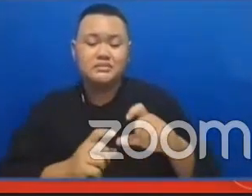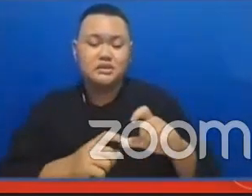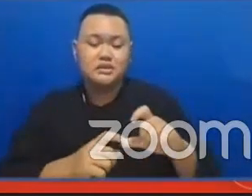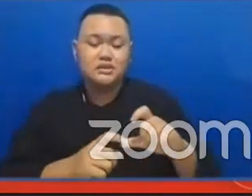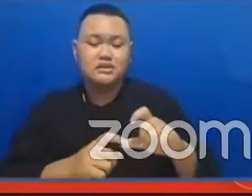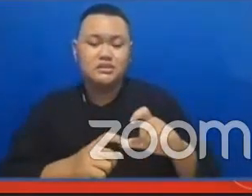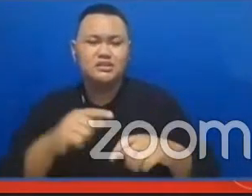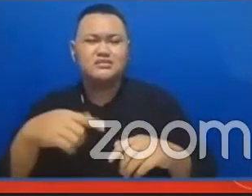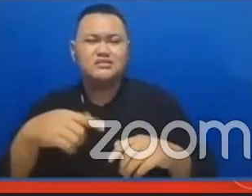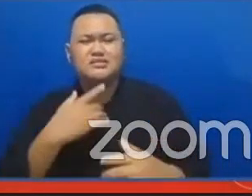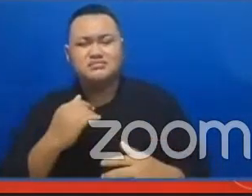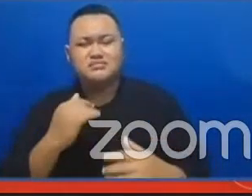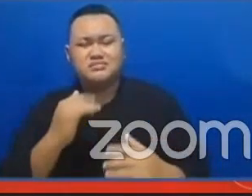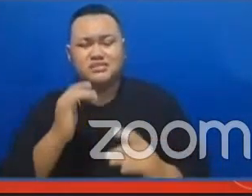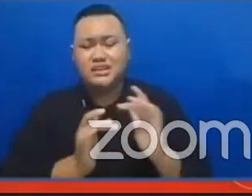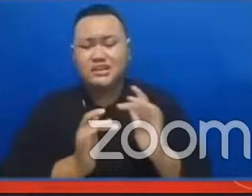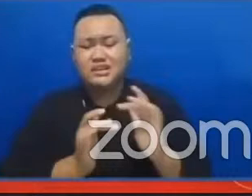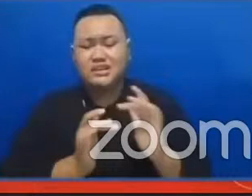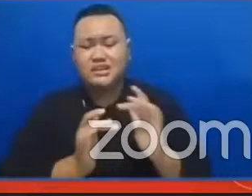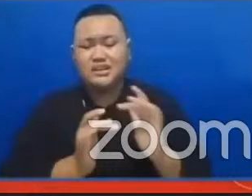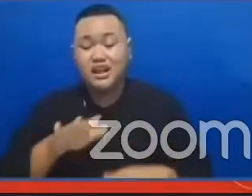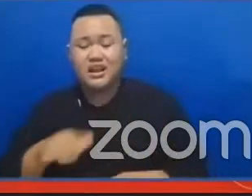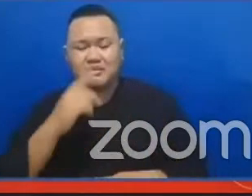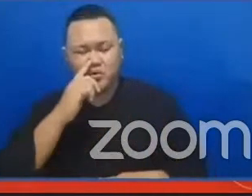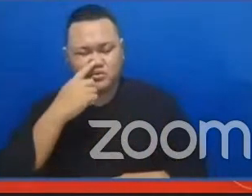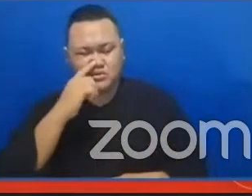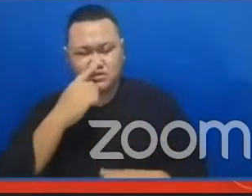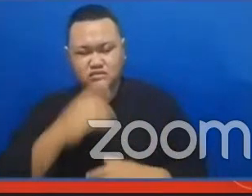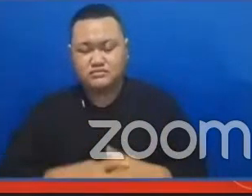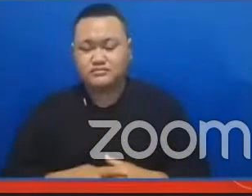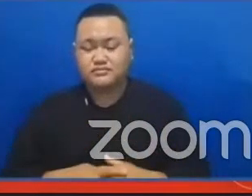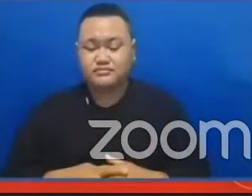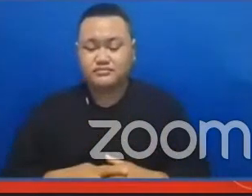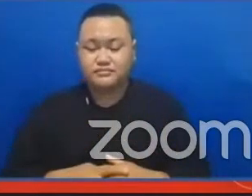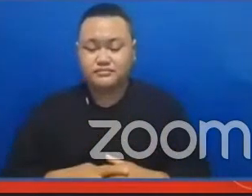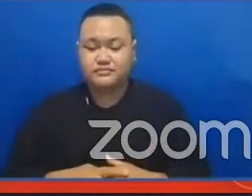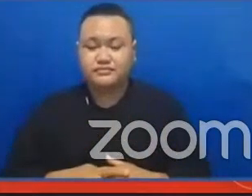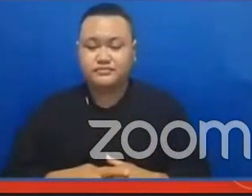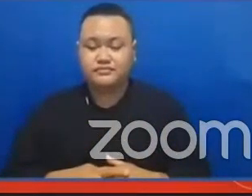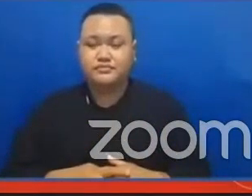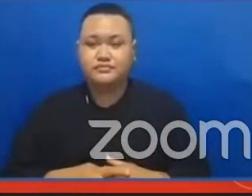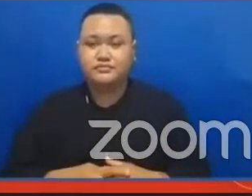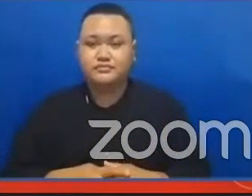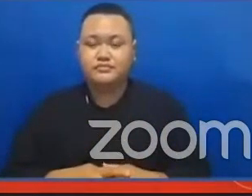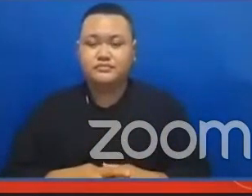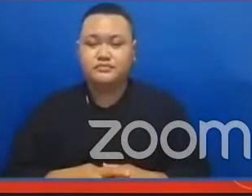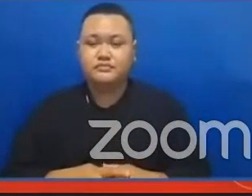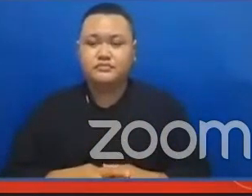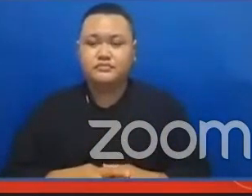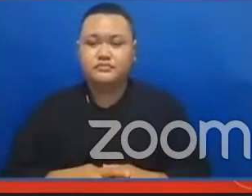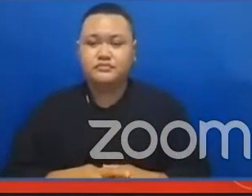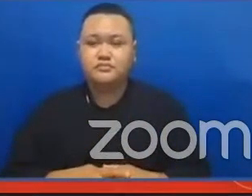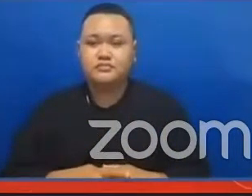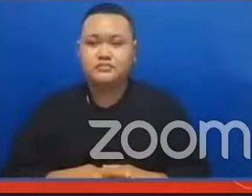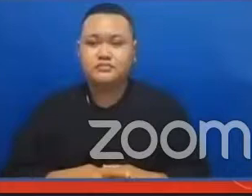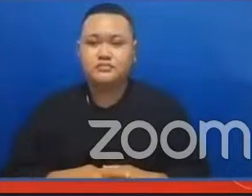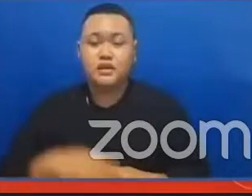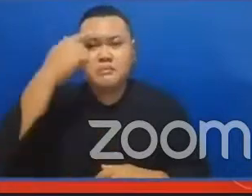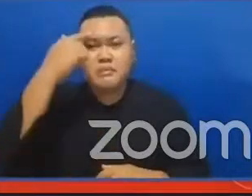daring gitu kan. Ini anak bosen gitu Pak Herudin, Pak Najib, Mas Risa. Ketika pembelajaran anak-anak